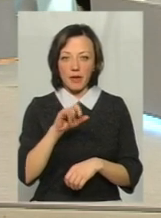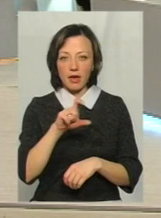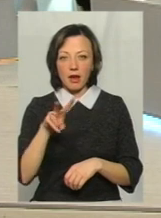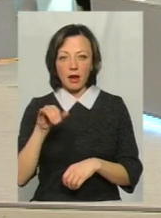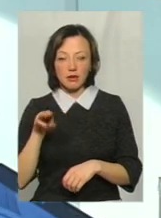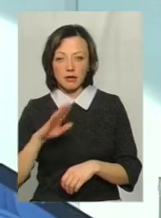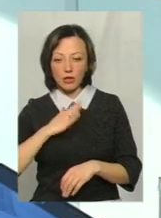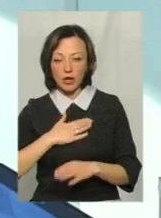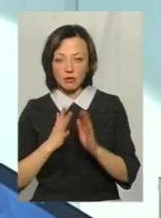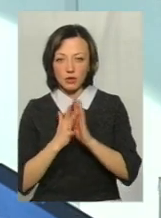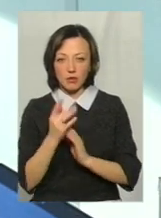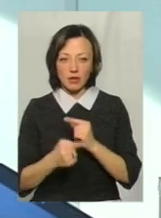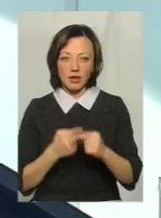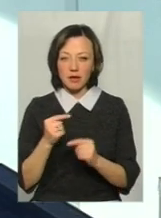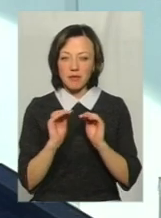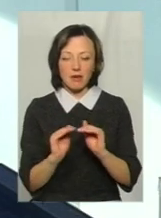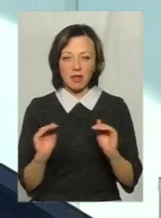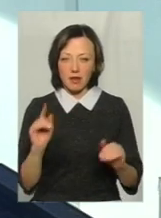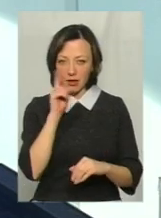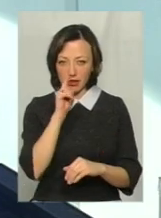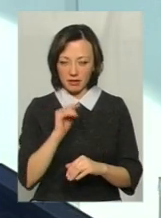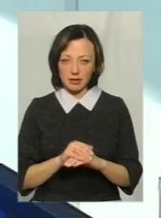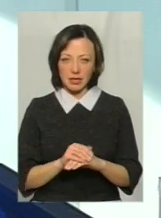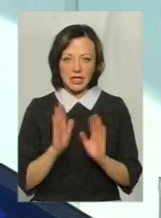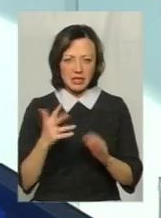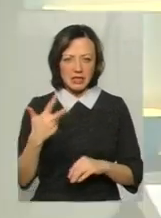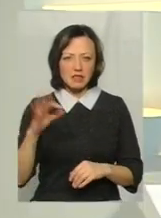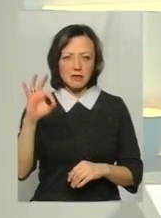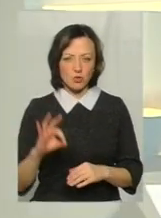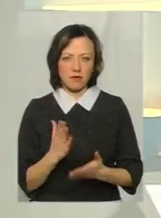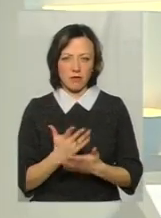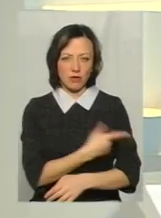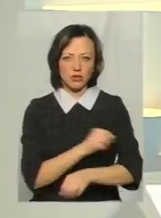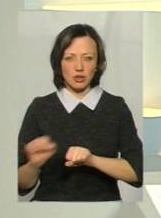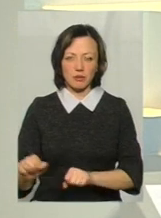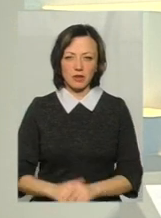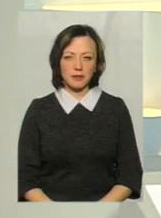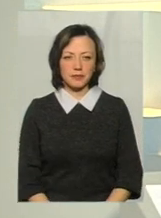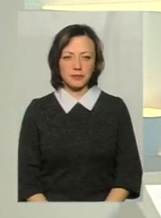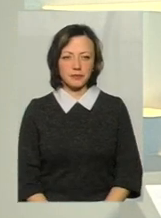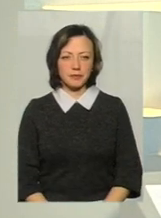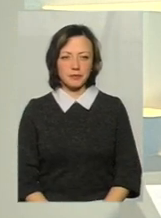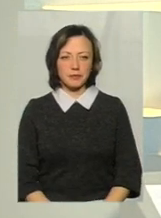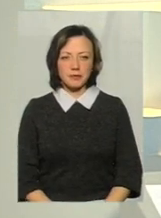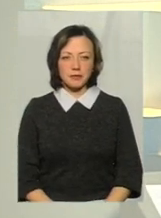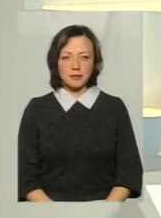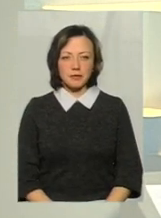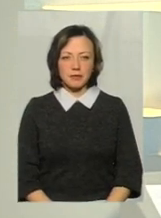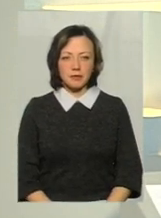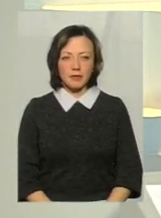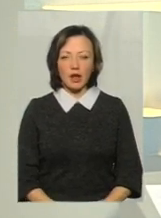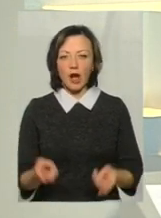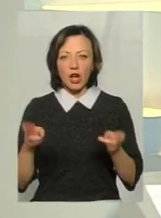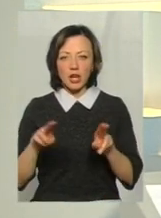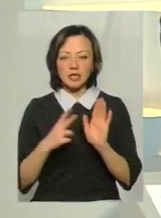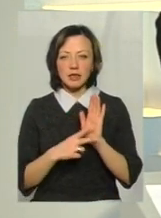підростаюче, тобто саме маленьке підростаюче покоління. Тобто лише 30% так. У нас щеплених. Так, першого Решта року життя. 70.